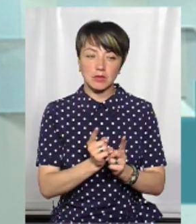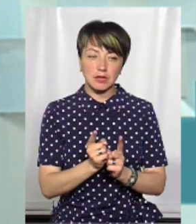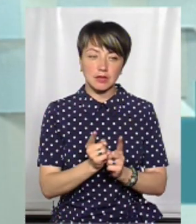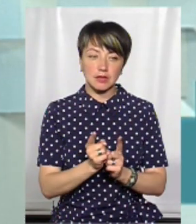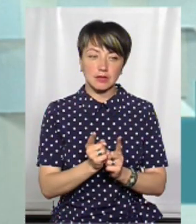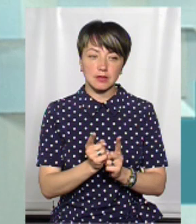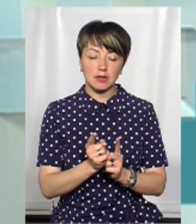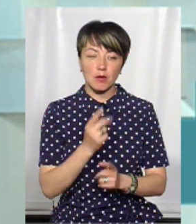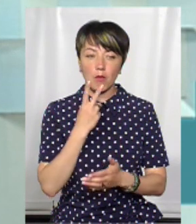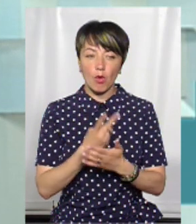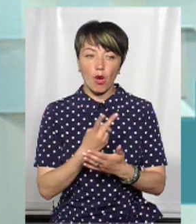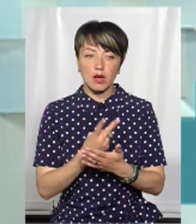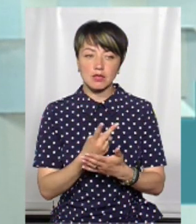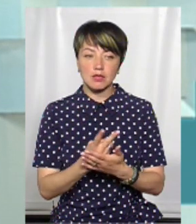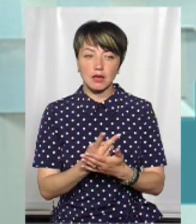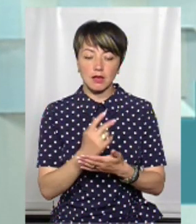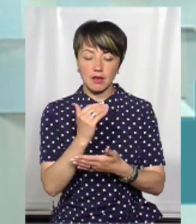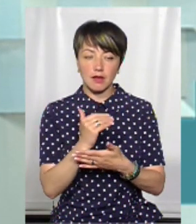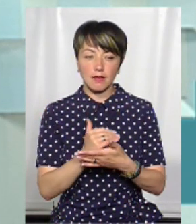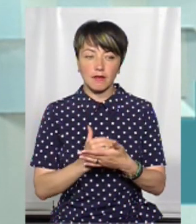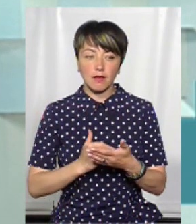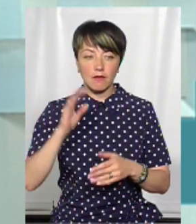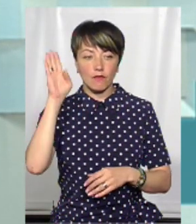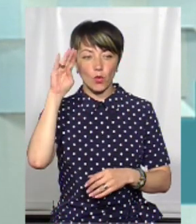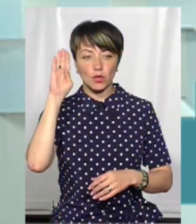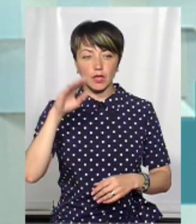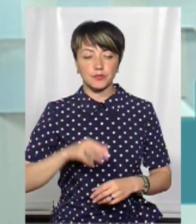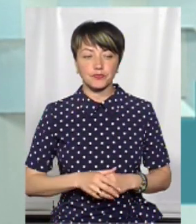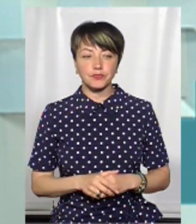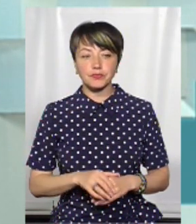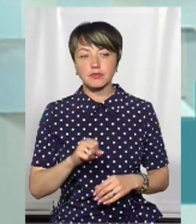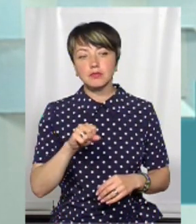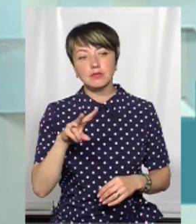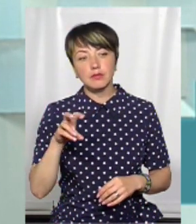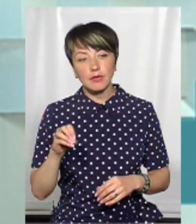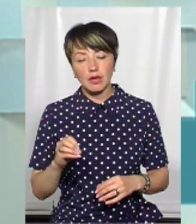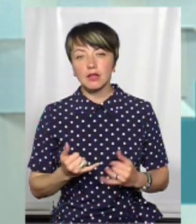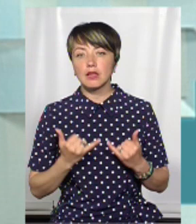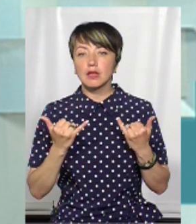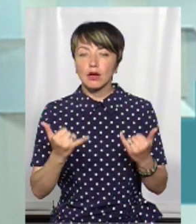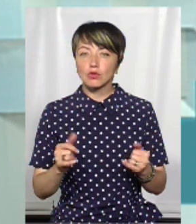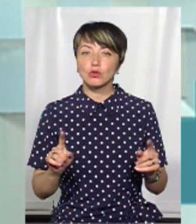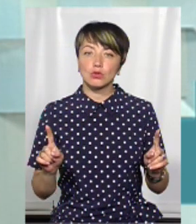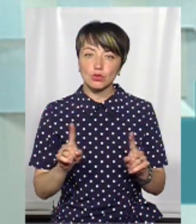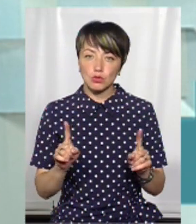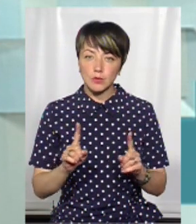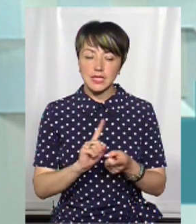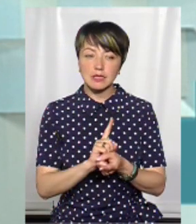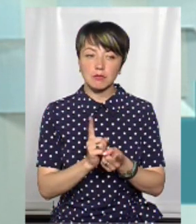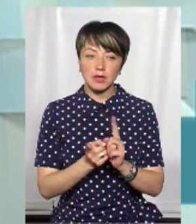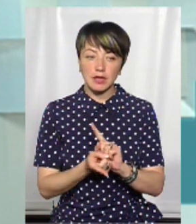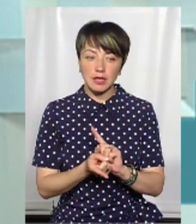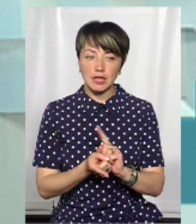сторону показників, як хімічних, так і мікробіологічних. Але для того, щоб